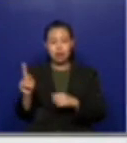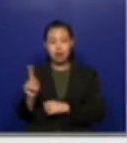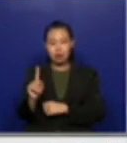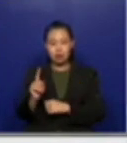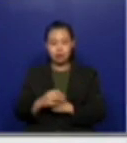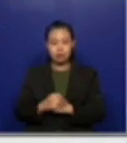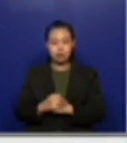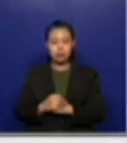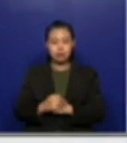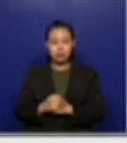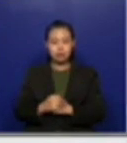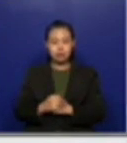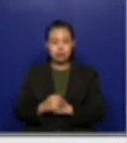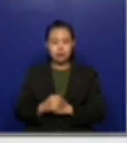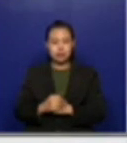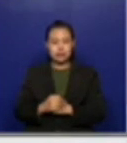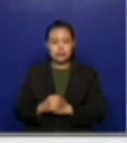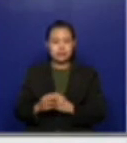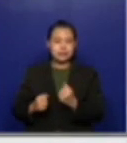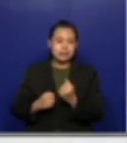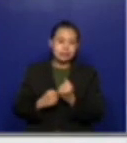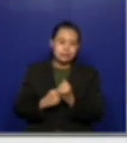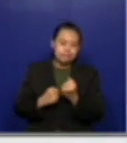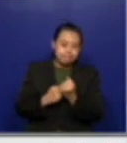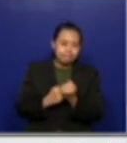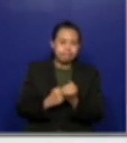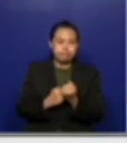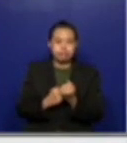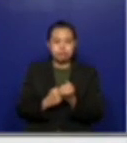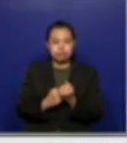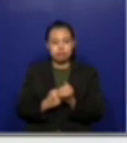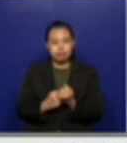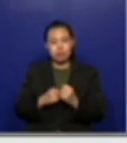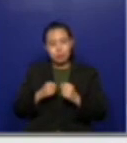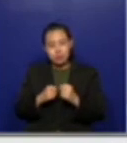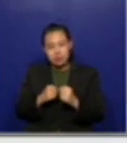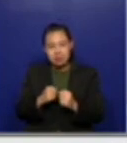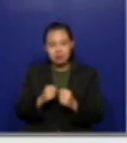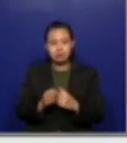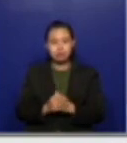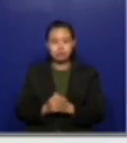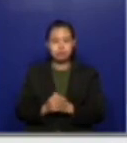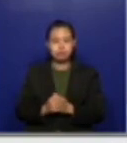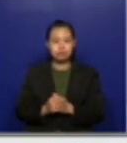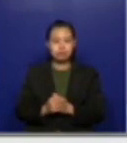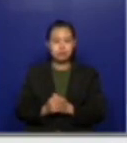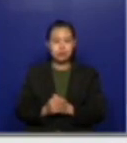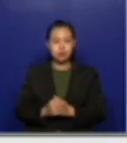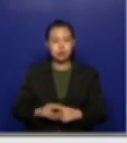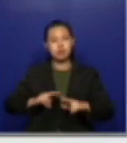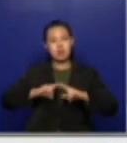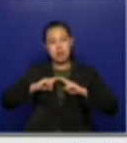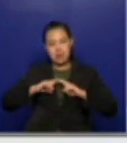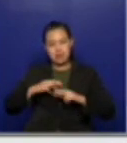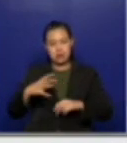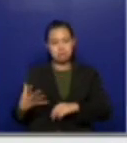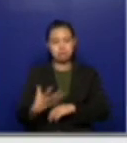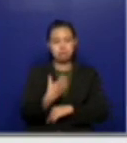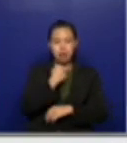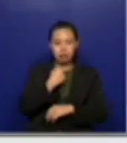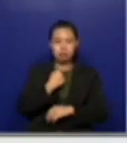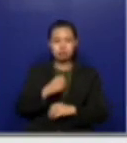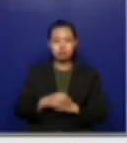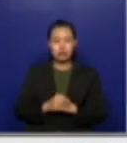ก็ท่านฝืนอำนาจแบบนี้แหละครับเขาเรียกว่าฝืนธรรมชาติด้วยการที่จะตอบสนองอำนาจของตนเองเพลง